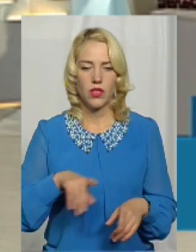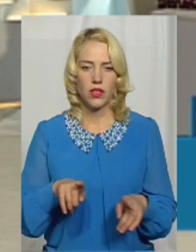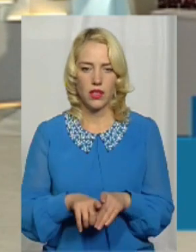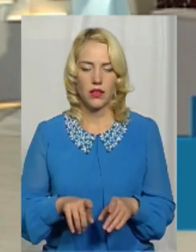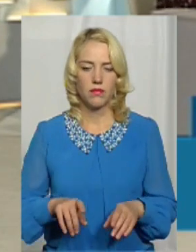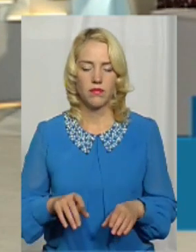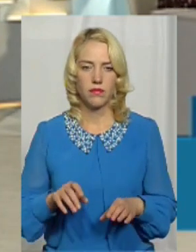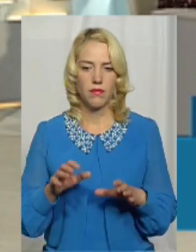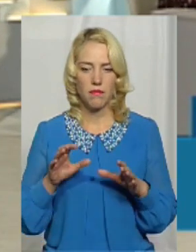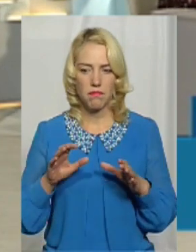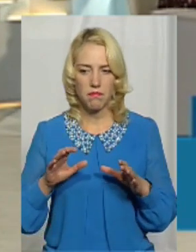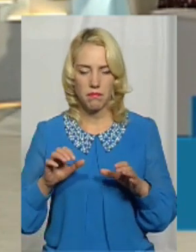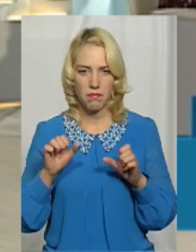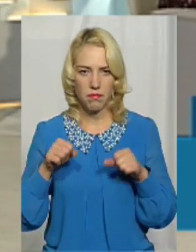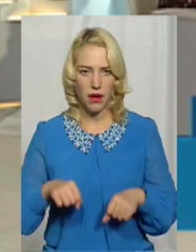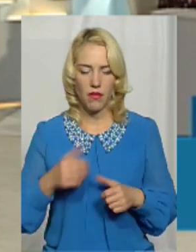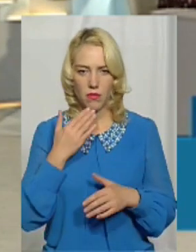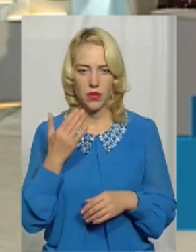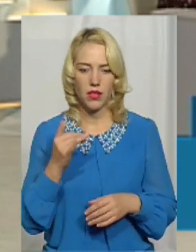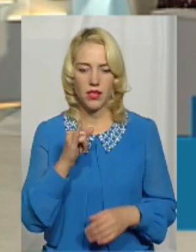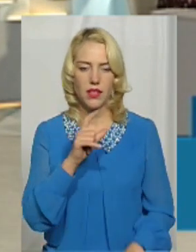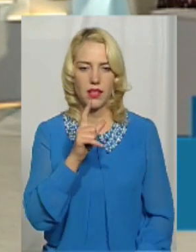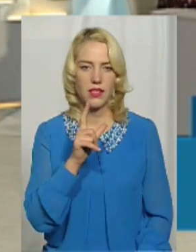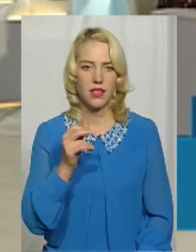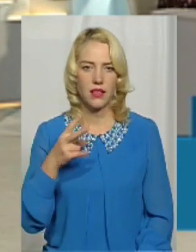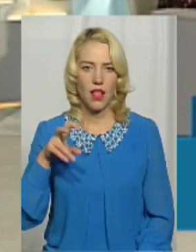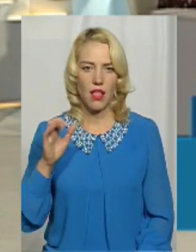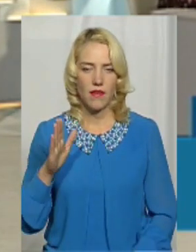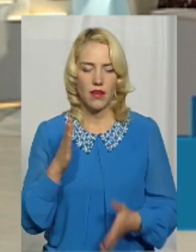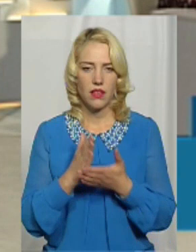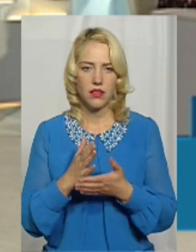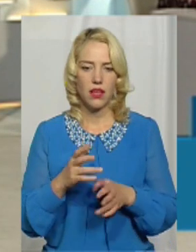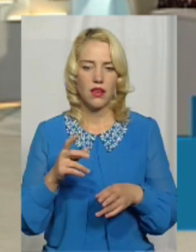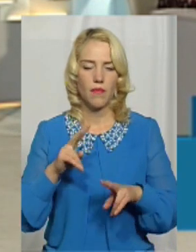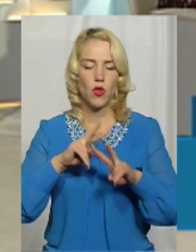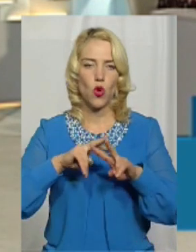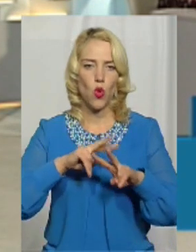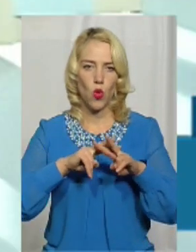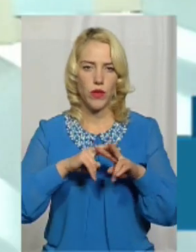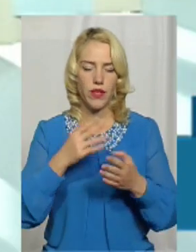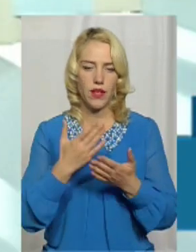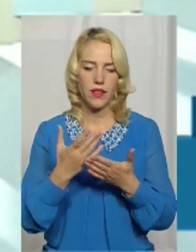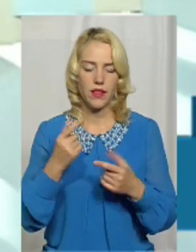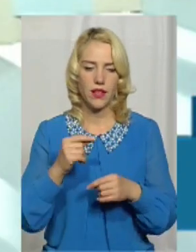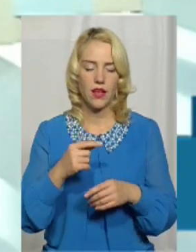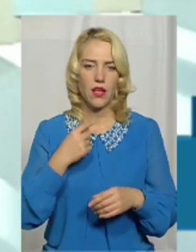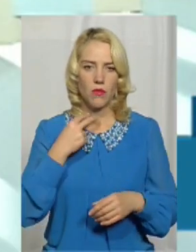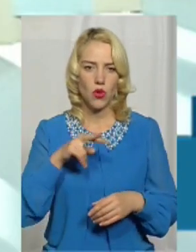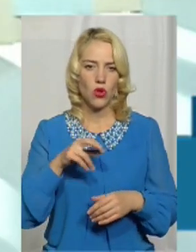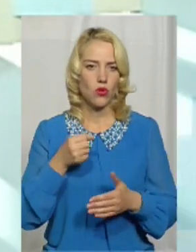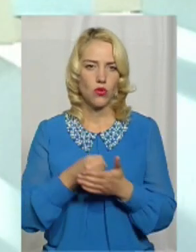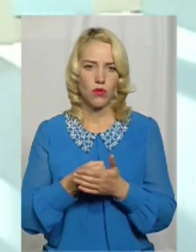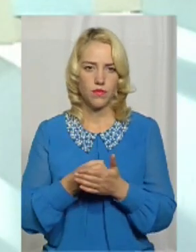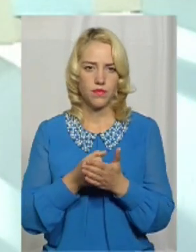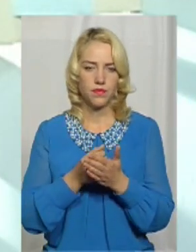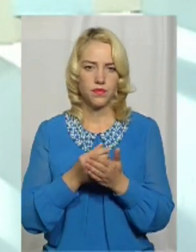так, довічно? Так, в Ізяславі є колонія, де утримуються засуджені до довічного позбавлення волі, і